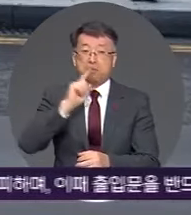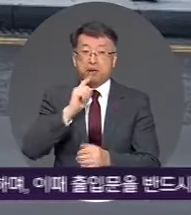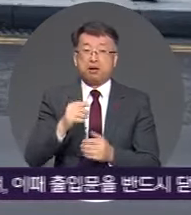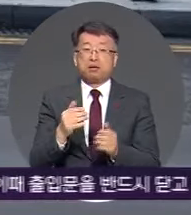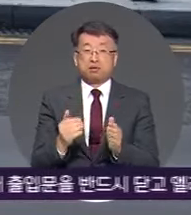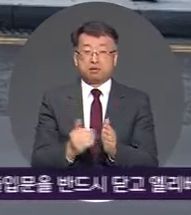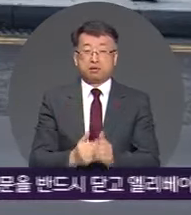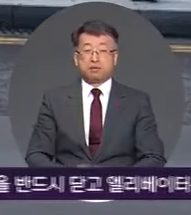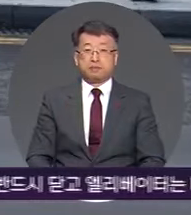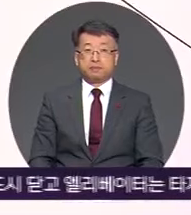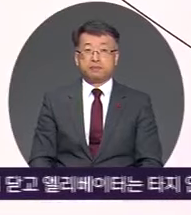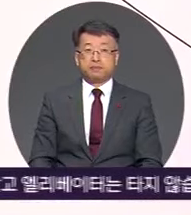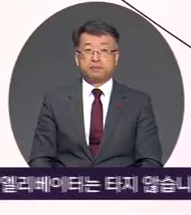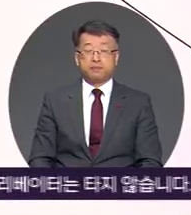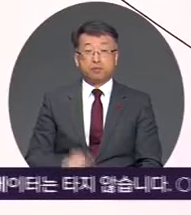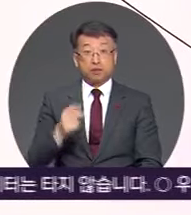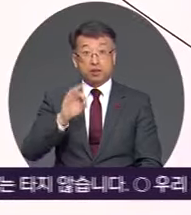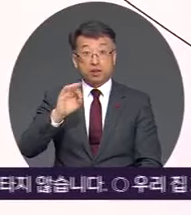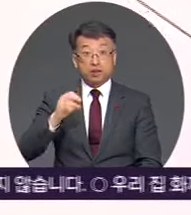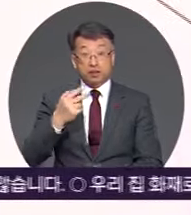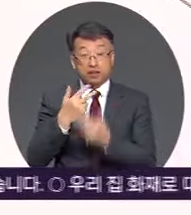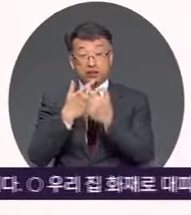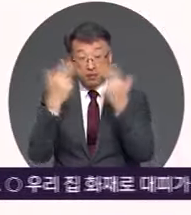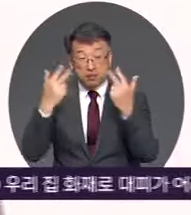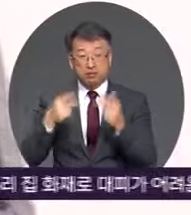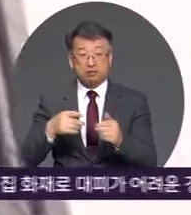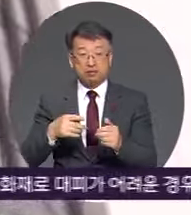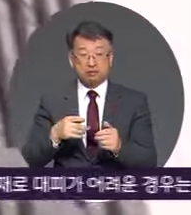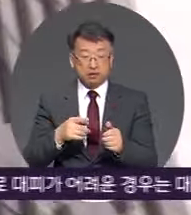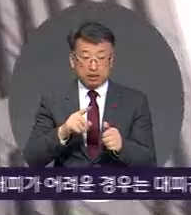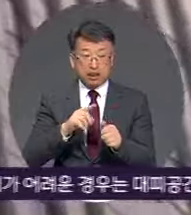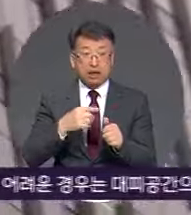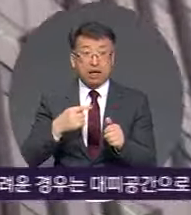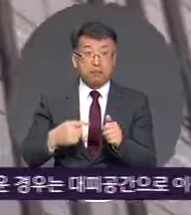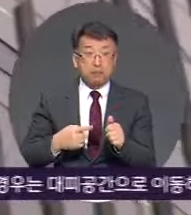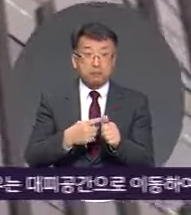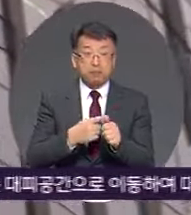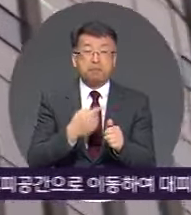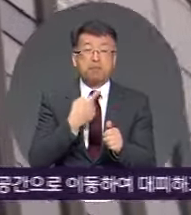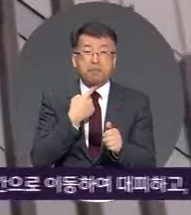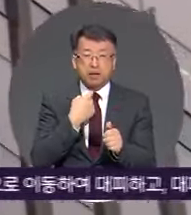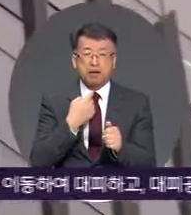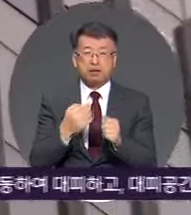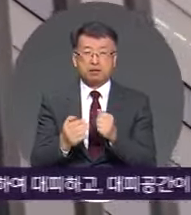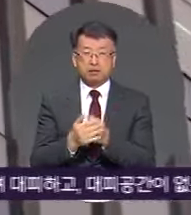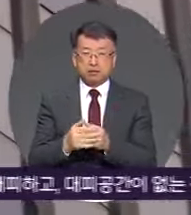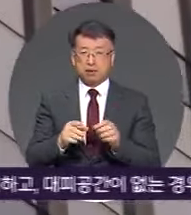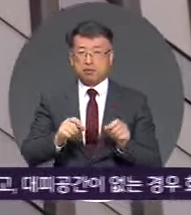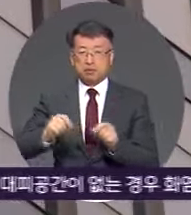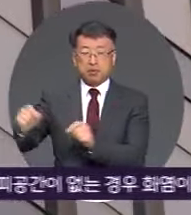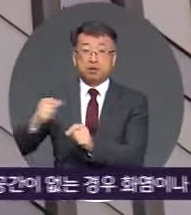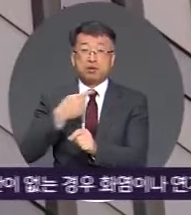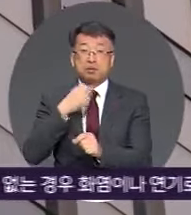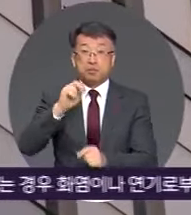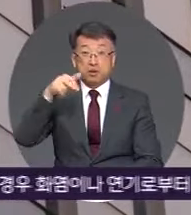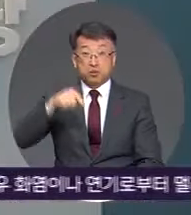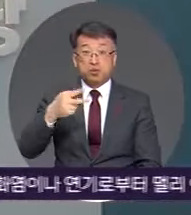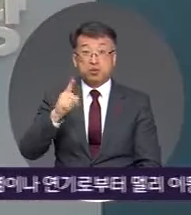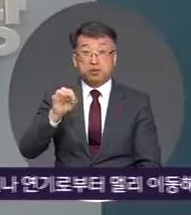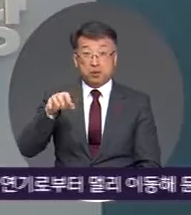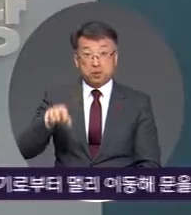시위를 벌였습니다. 이재명 당대표 피습 사건으로 오는 13일로 예정됐던 총선 출정식을